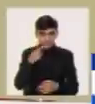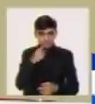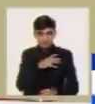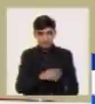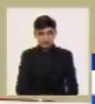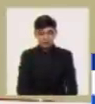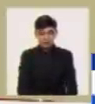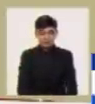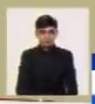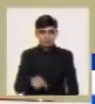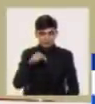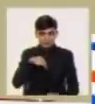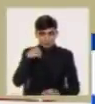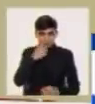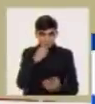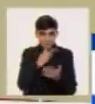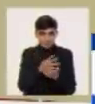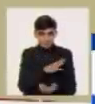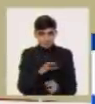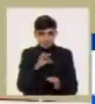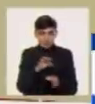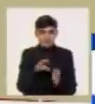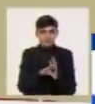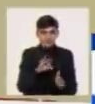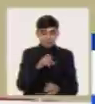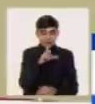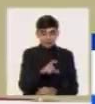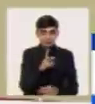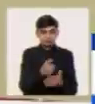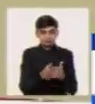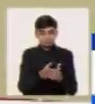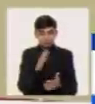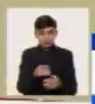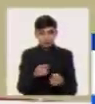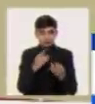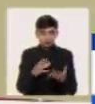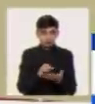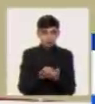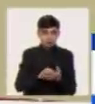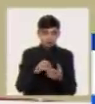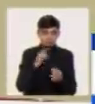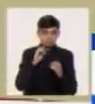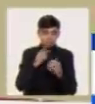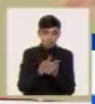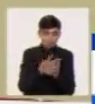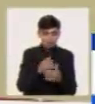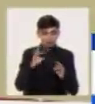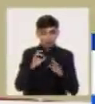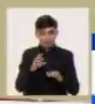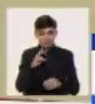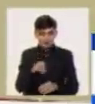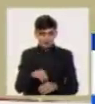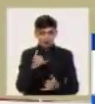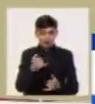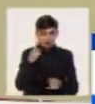дейді. Биылғы көрсеткен сайлаулардың нәтижесі бойынша сайлаушыға тек қана листовка немесе жарнама ғана көрсетіп әсер ете алмайды екен. Яғни бірінші технологияның